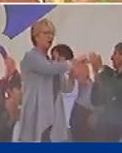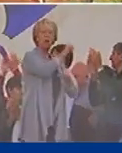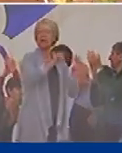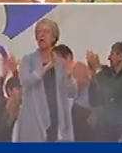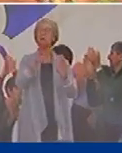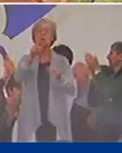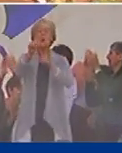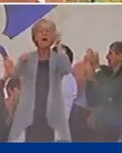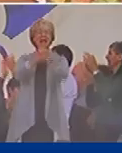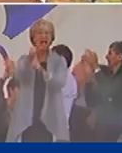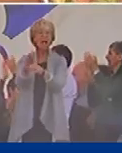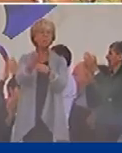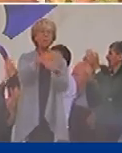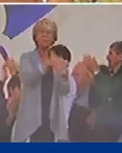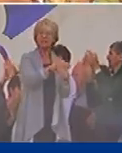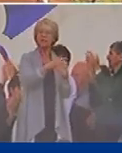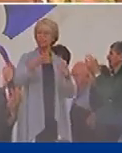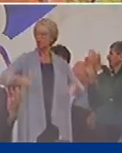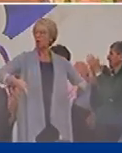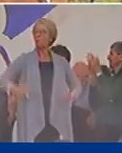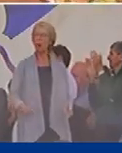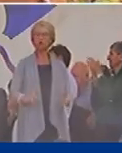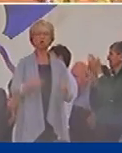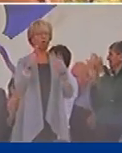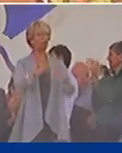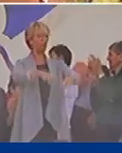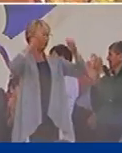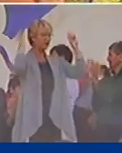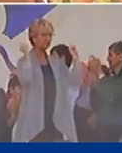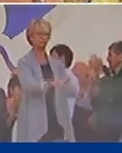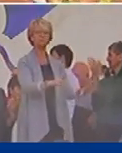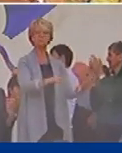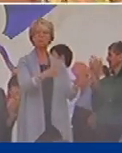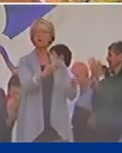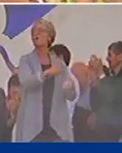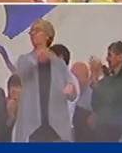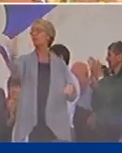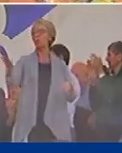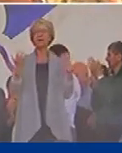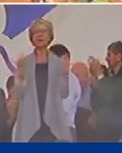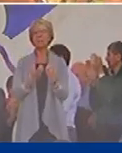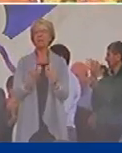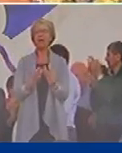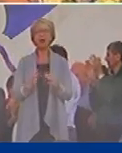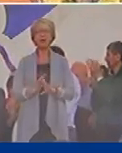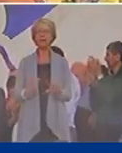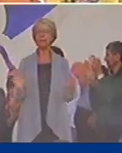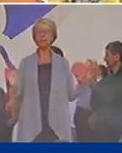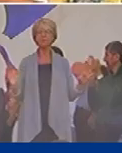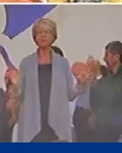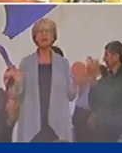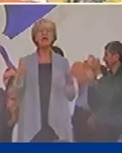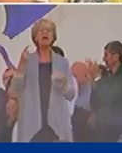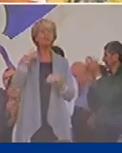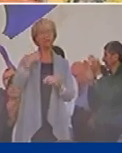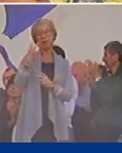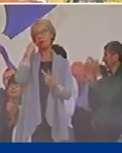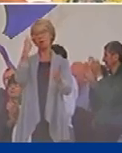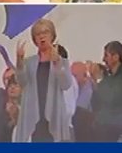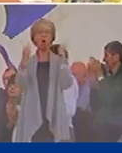cambi partito, molli la poltrona e ti togli dalle palle. Perché io ne ho